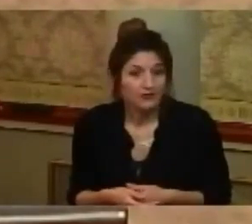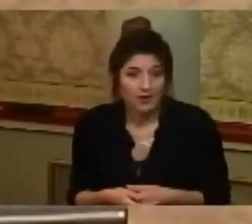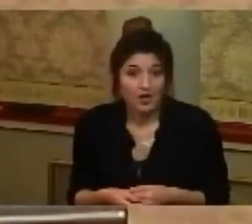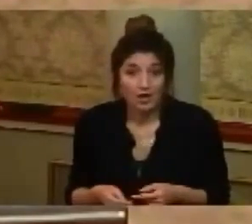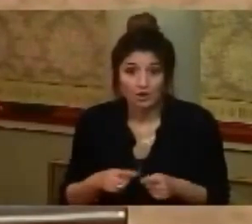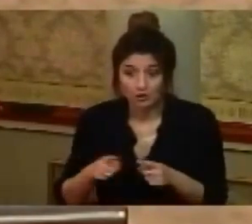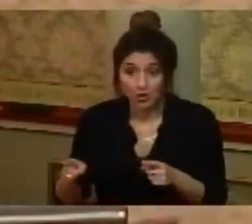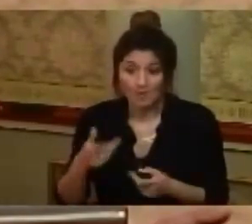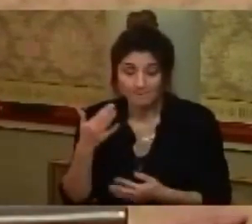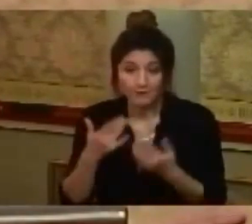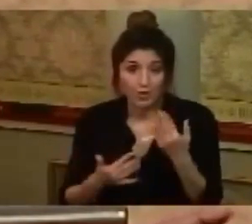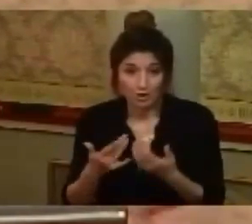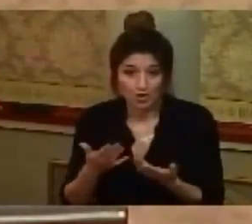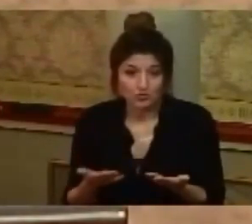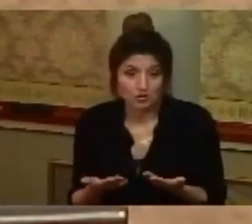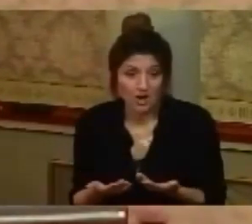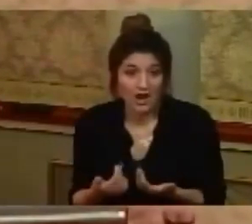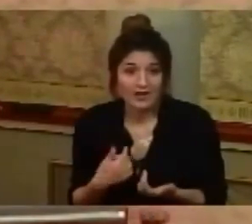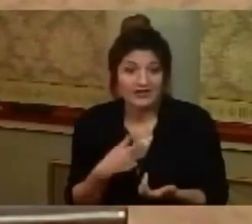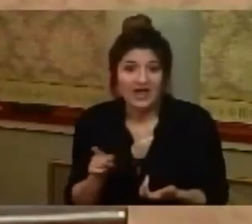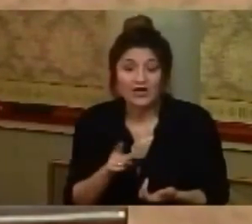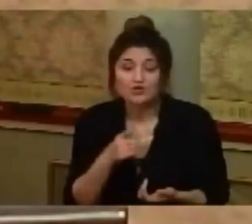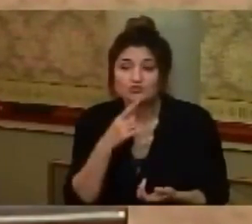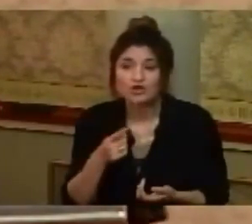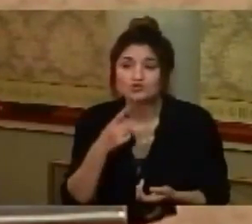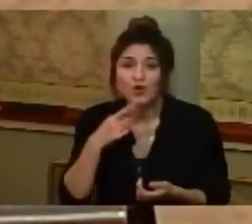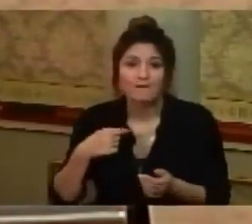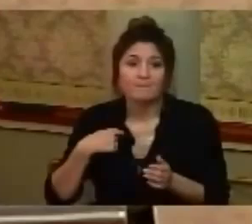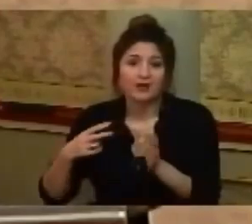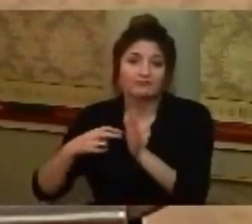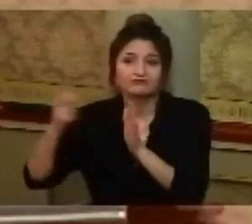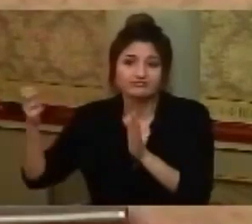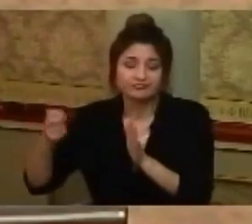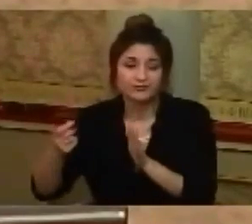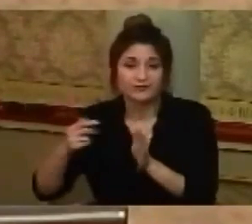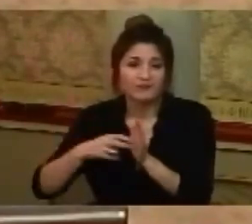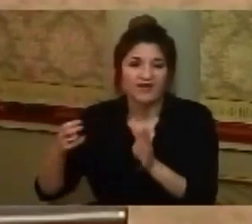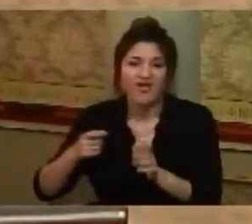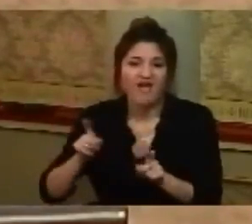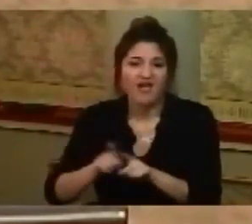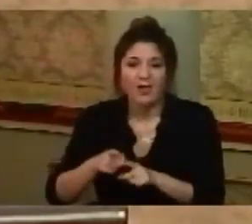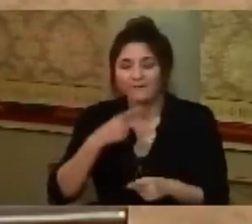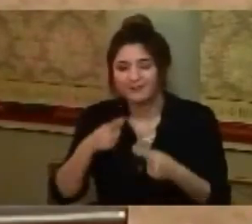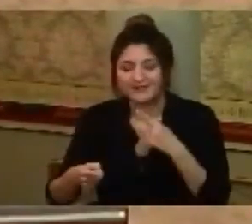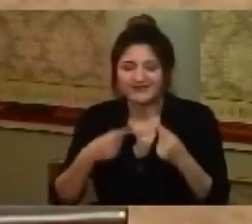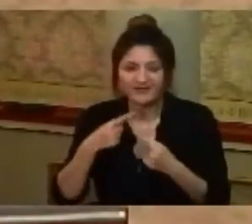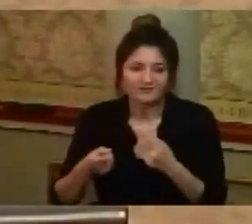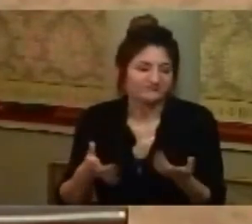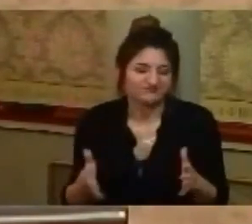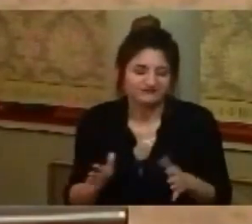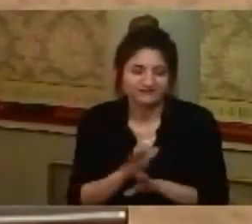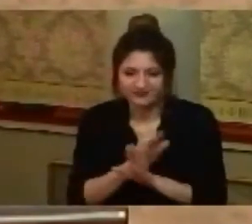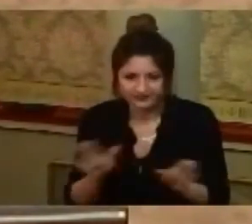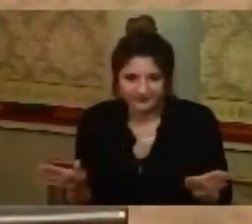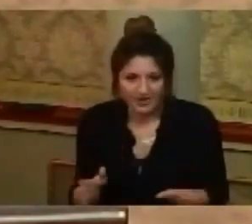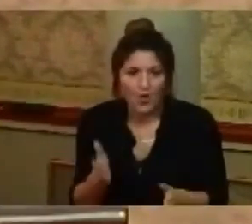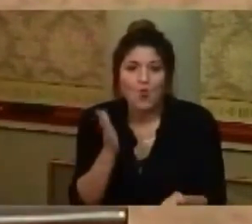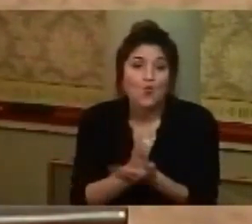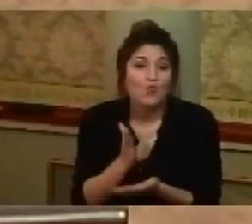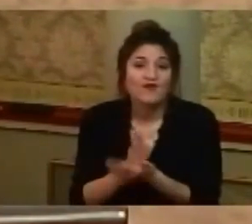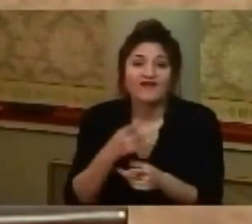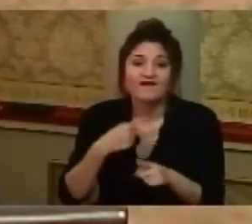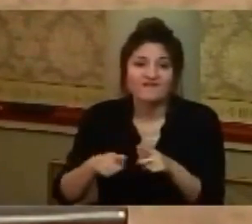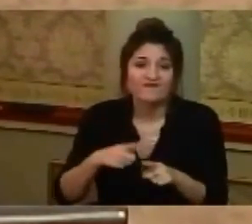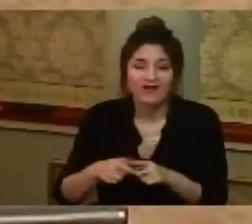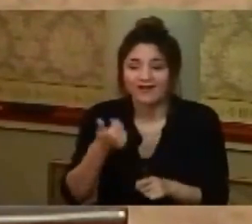proračun, ali bez obzira neću reći ko nam šta uzeo, više povlači, neću ništa, ne vredi kukat. Naći ćemo, uvijek nam fali